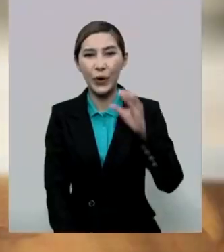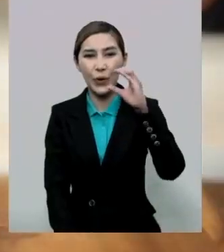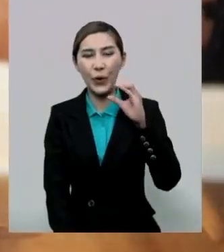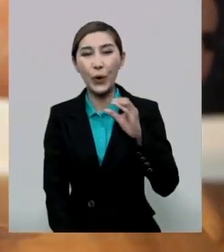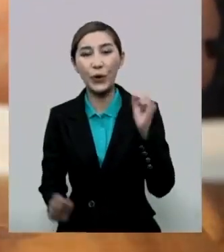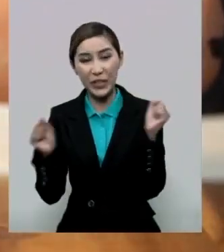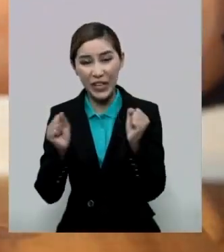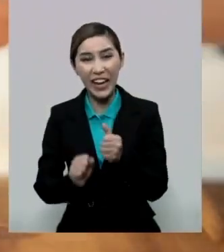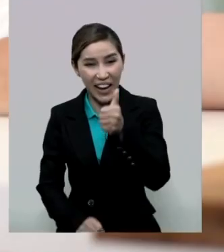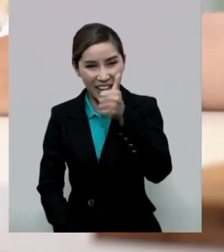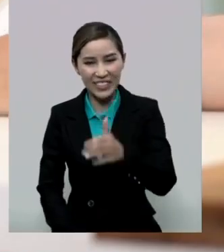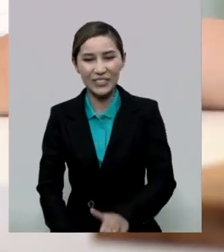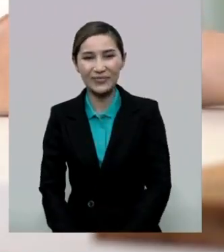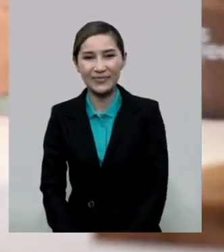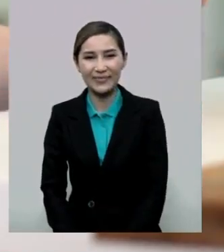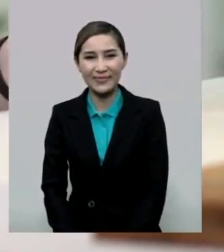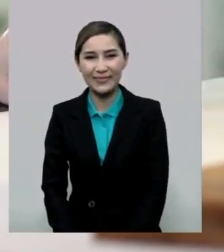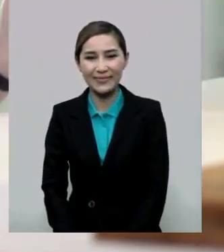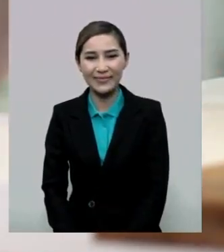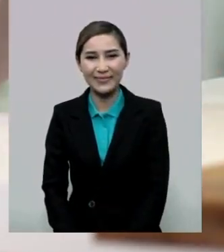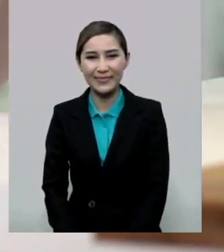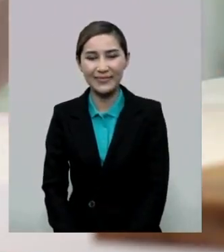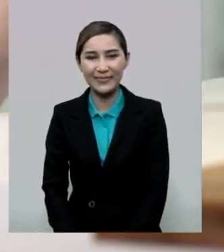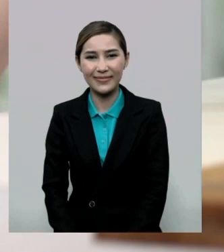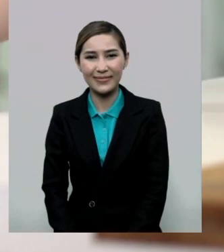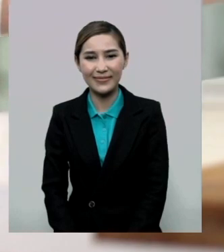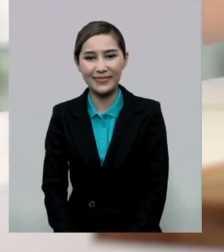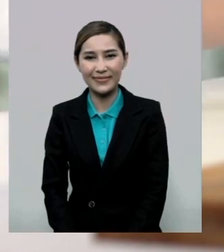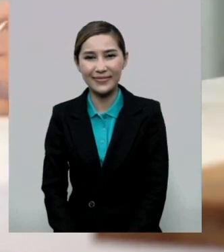โกโก้เย็นได้แล้วค่ะ ขอบคุณค่ะเ